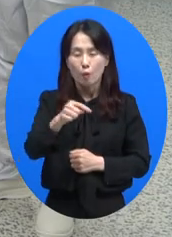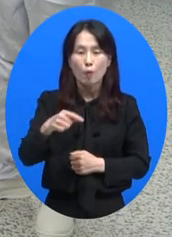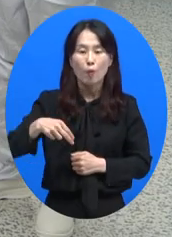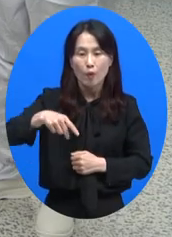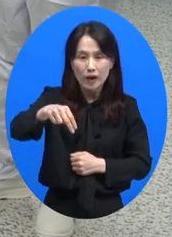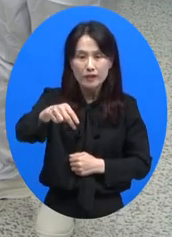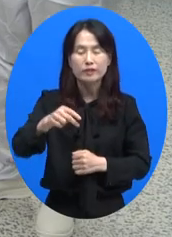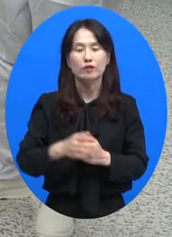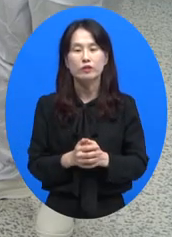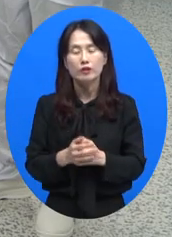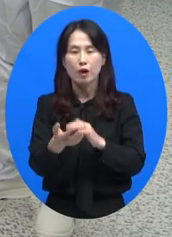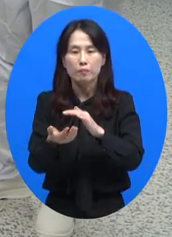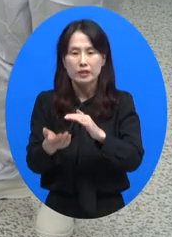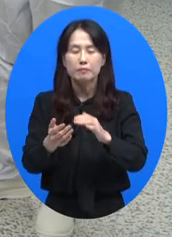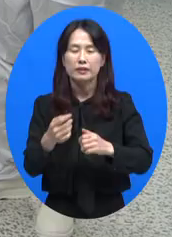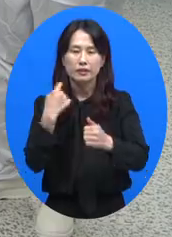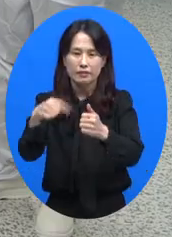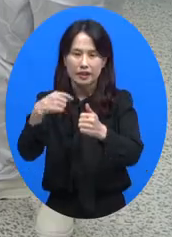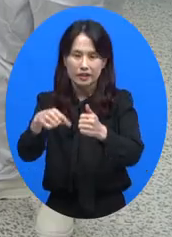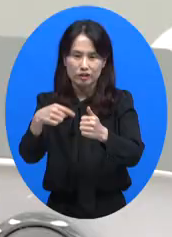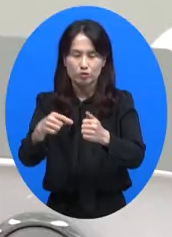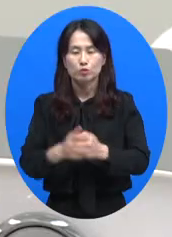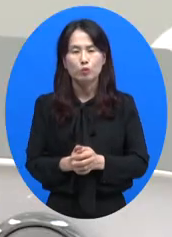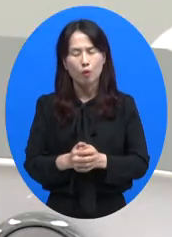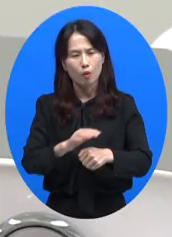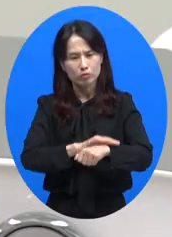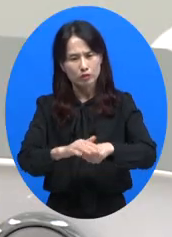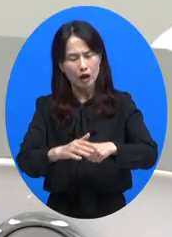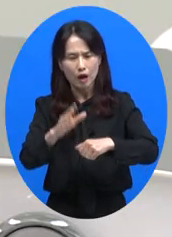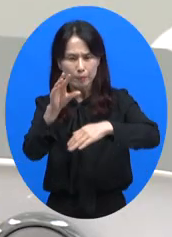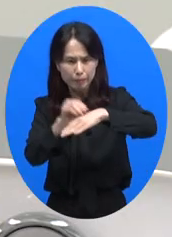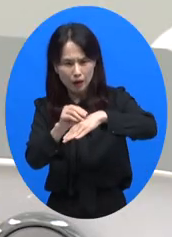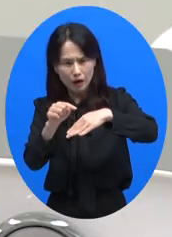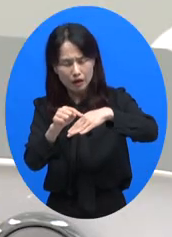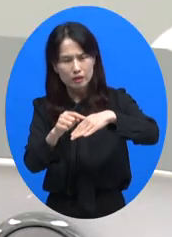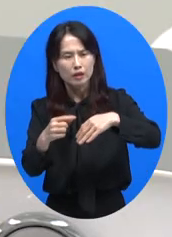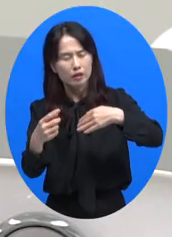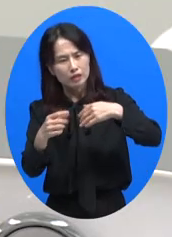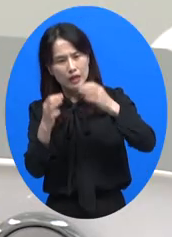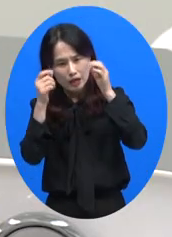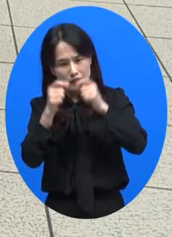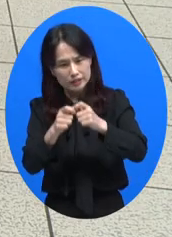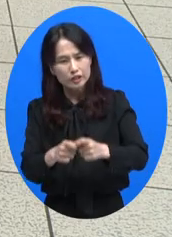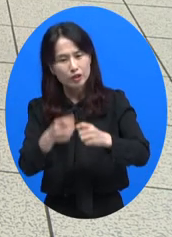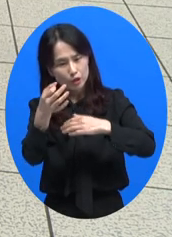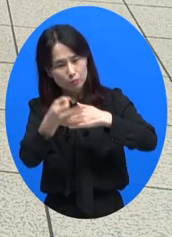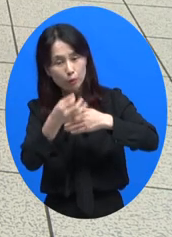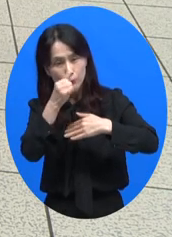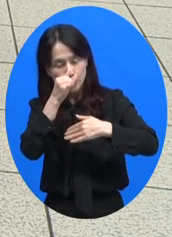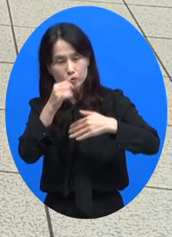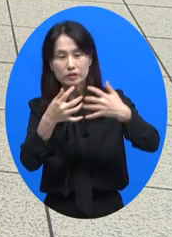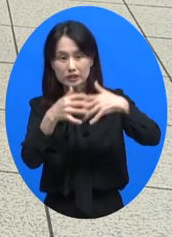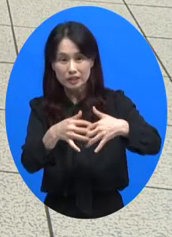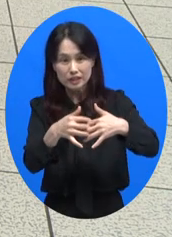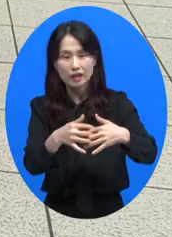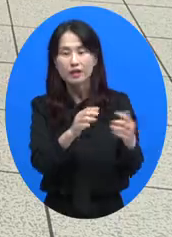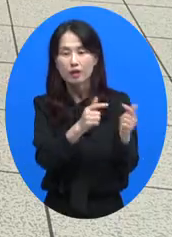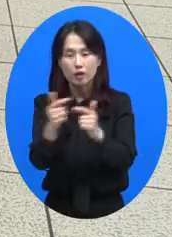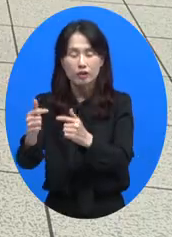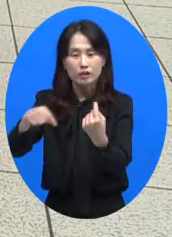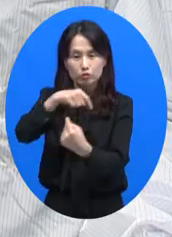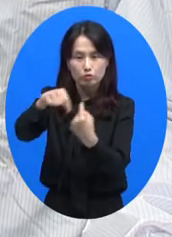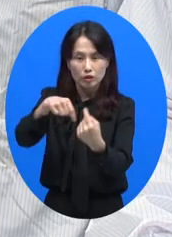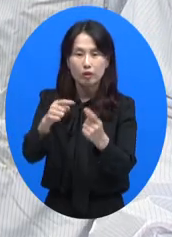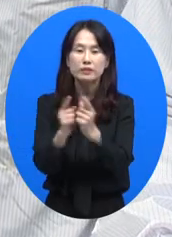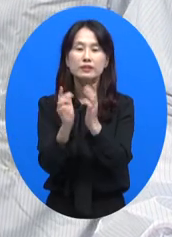이루어지고 반도체 위에 금속을 증착하는 장비, 증착이 잘 됐는지 반도체 표면을 자세히 볼 수 있는 장비 등 실제 공정에